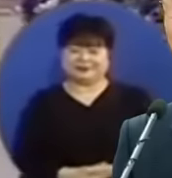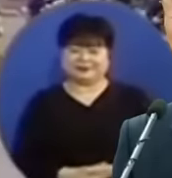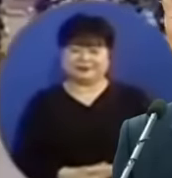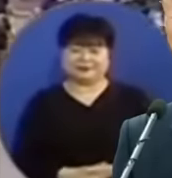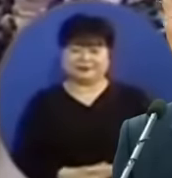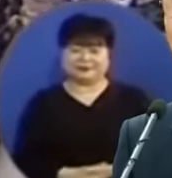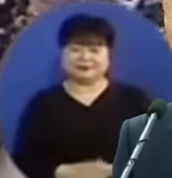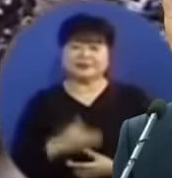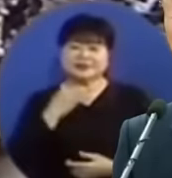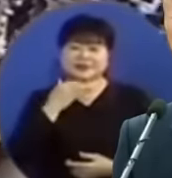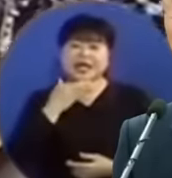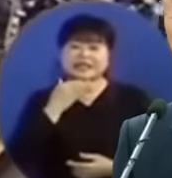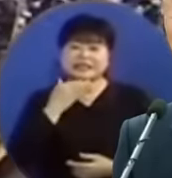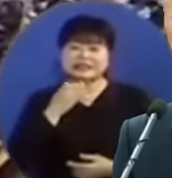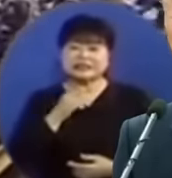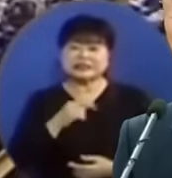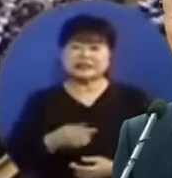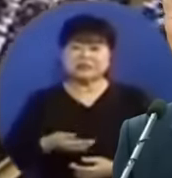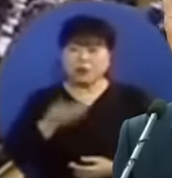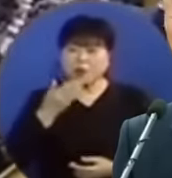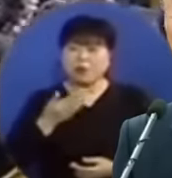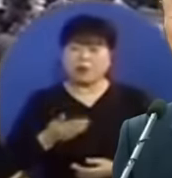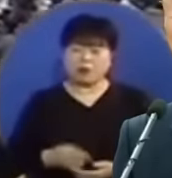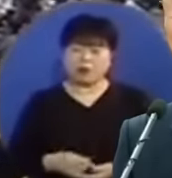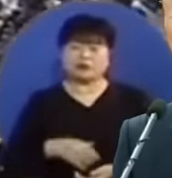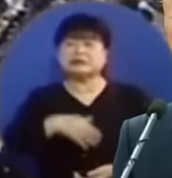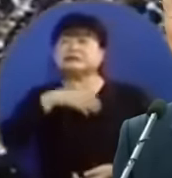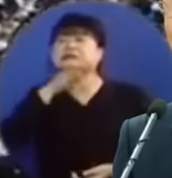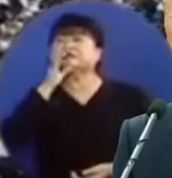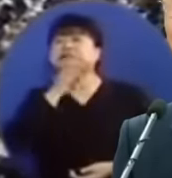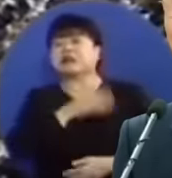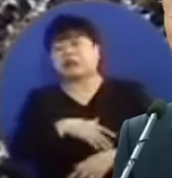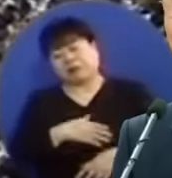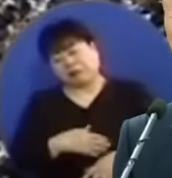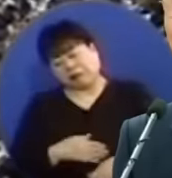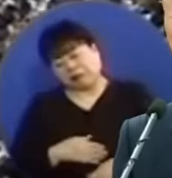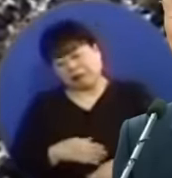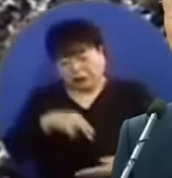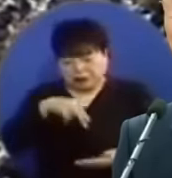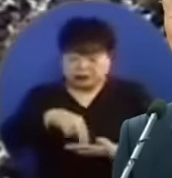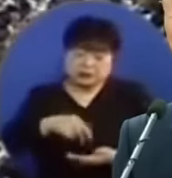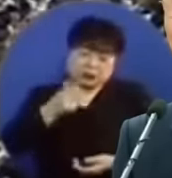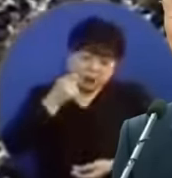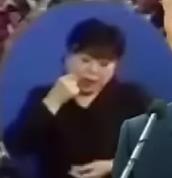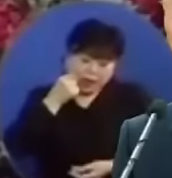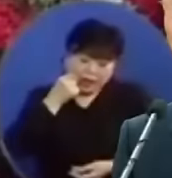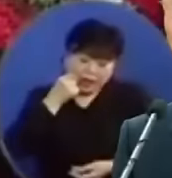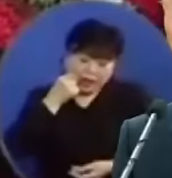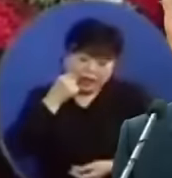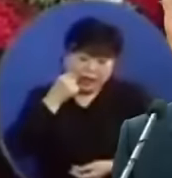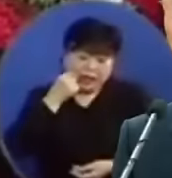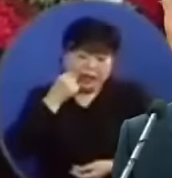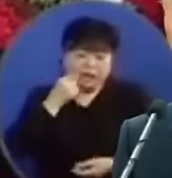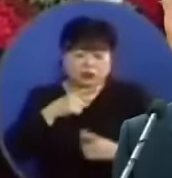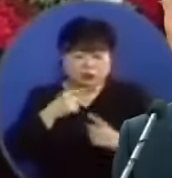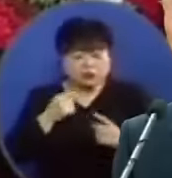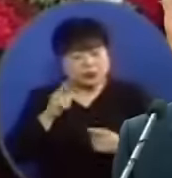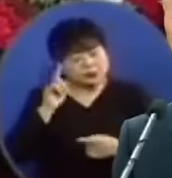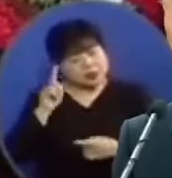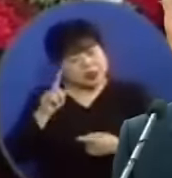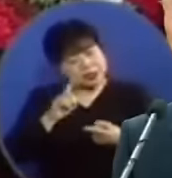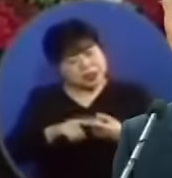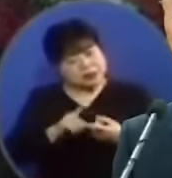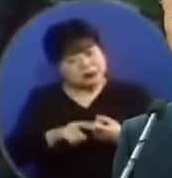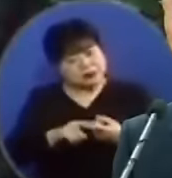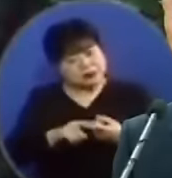나이를 점점 먹게 되고 또 힘이 없어지면 강단에 서지 못할지도 모르는 내 내일이라는 것을